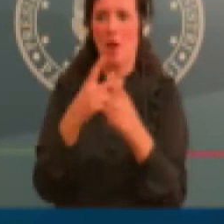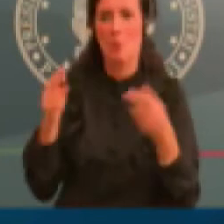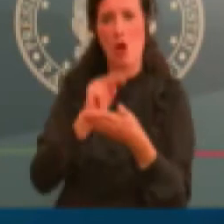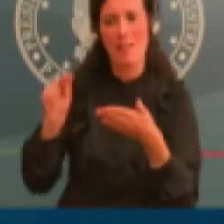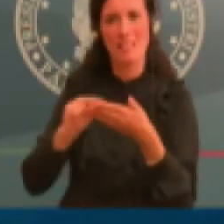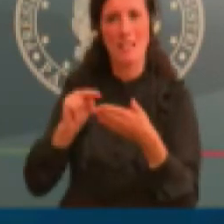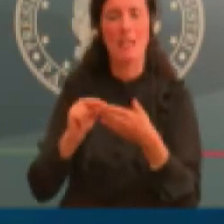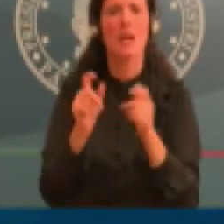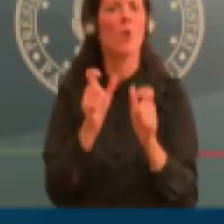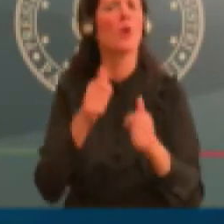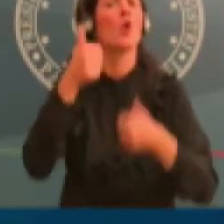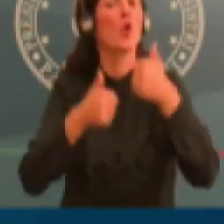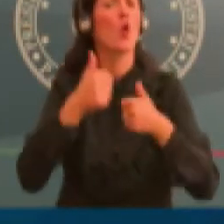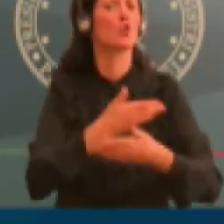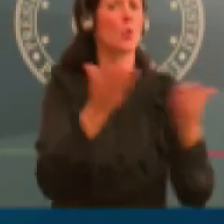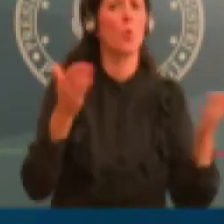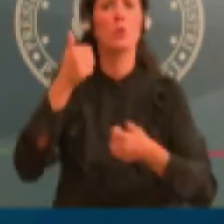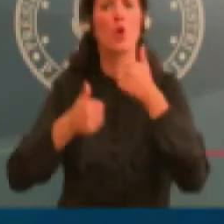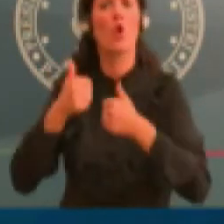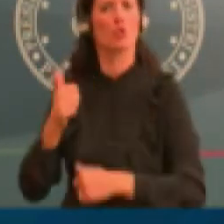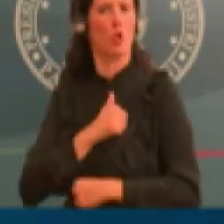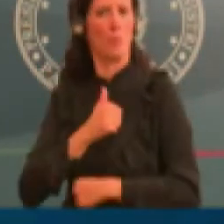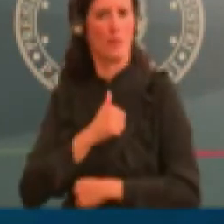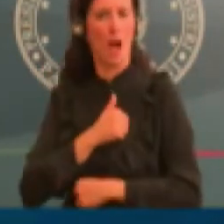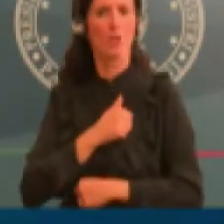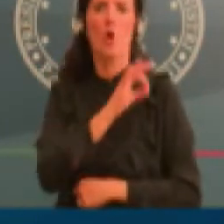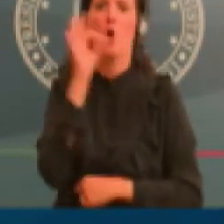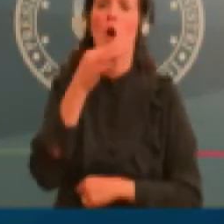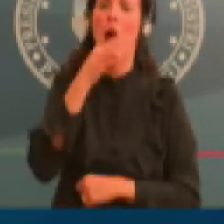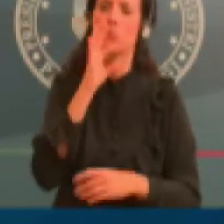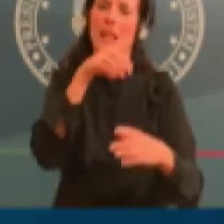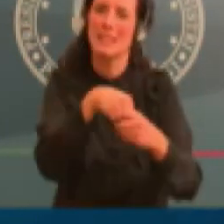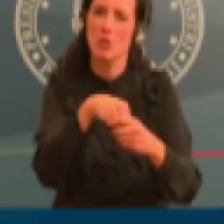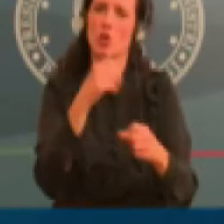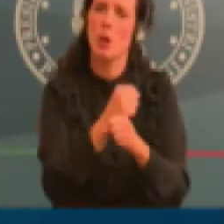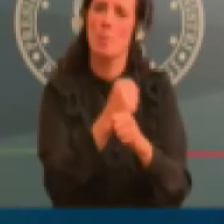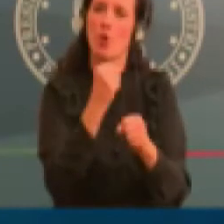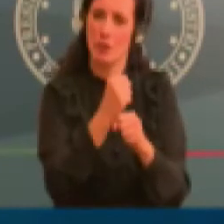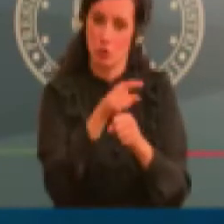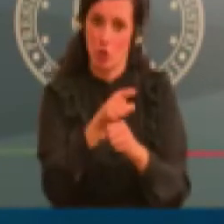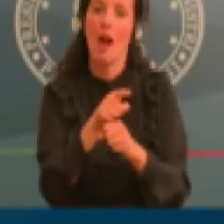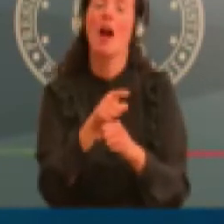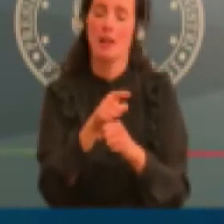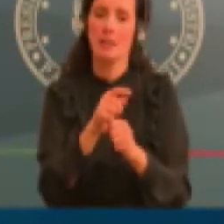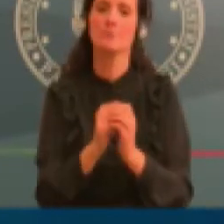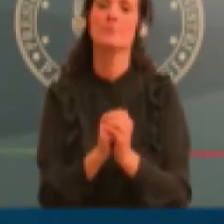alcune eccezioni, come i concorsi e le abilitazioni di medici, operatori sanitari o della protezione